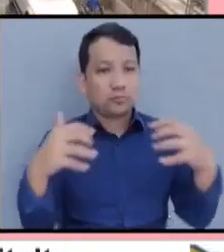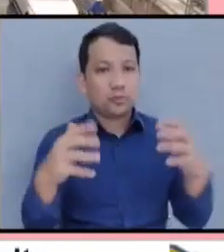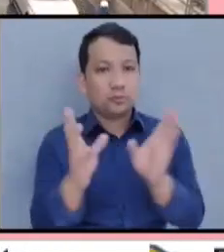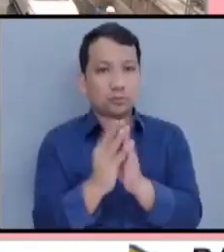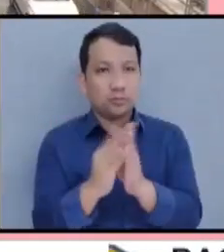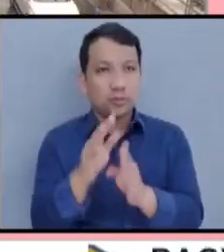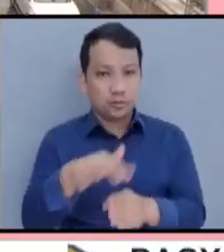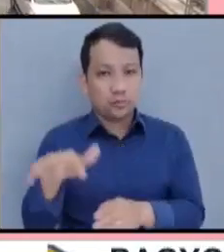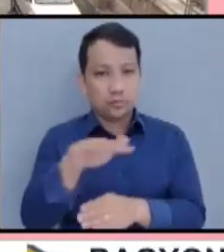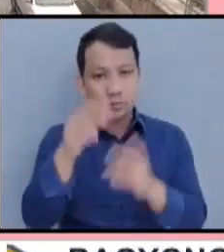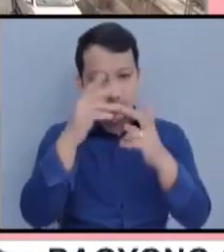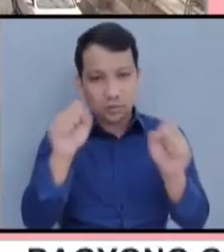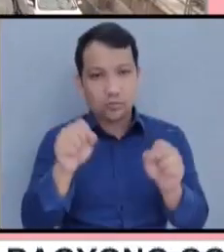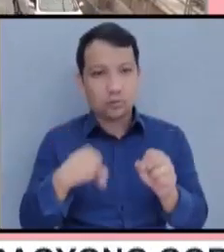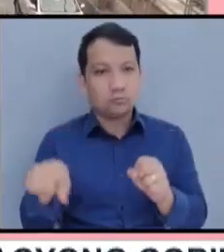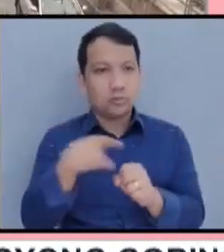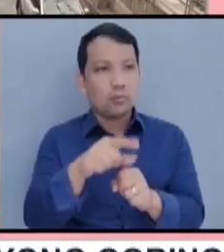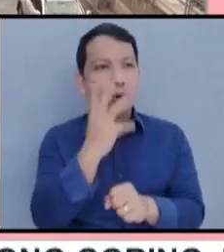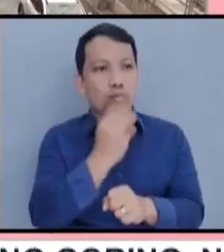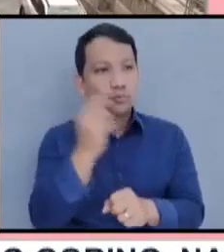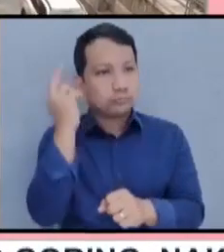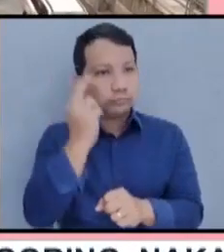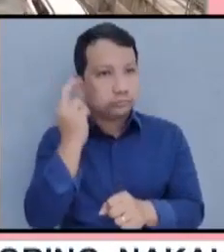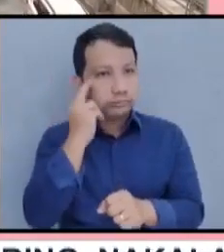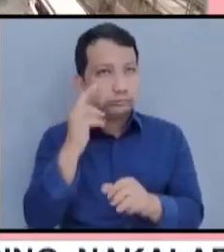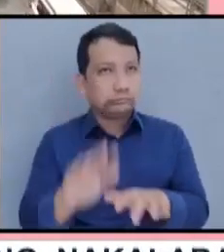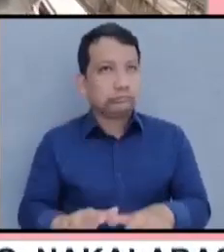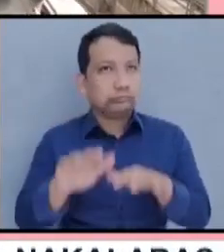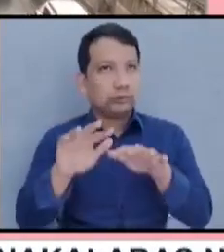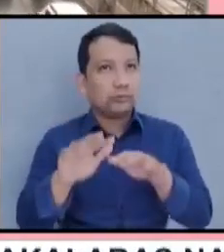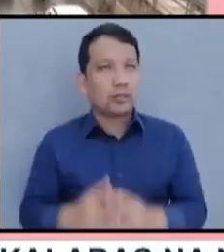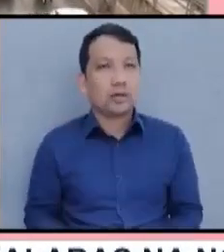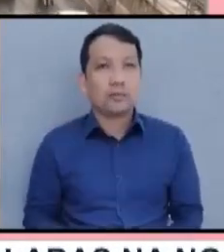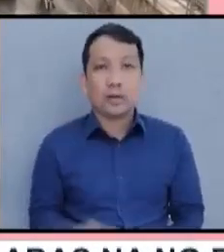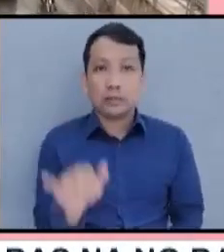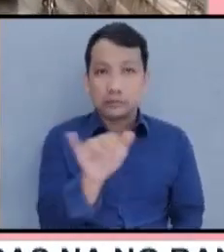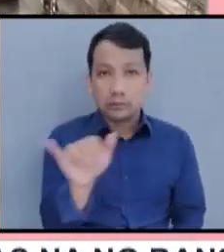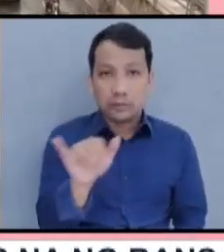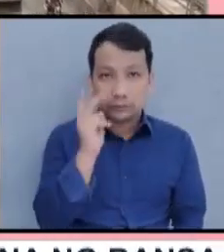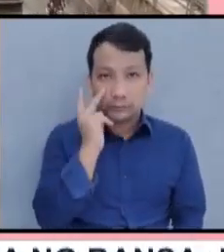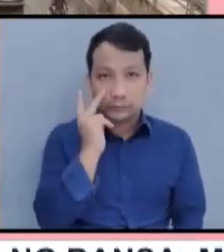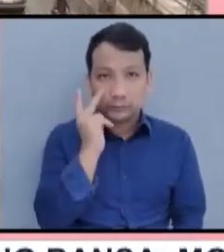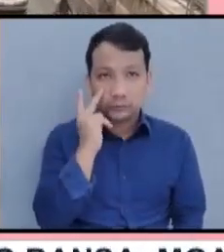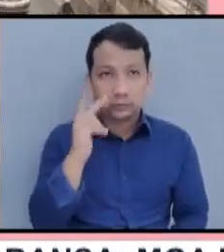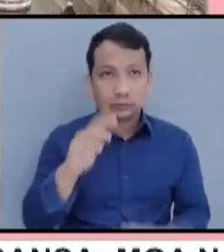ibang ahensya para matukoy ang dahilan ng pagbaha. Kasama sa nakitang dahilan ng paglaki